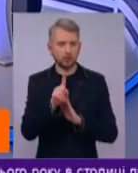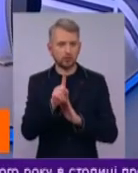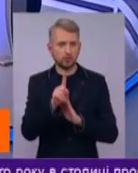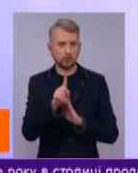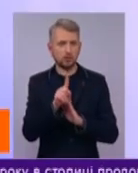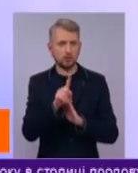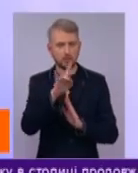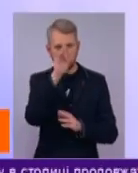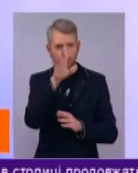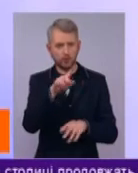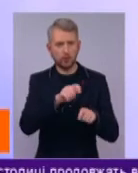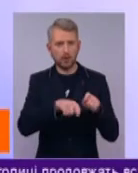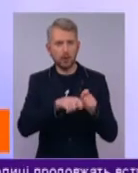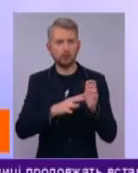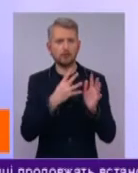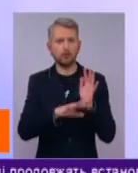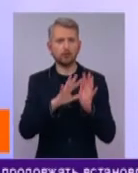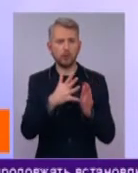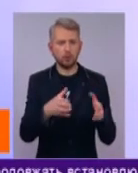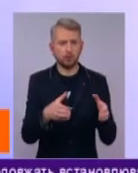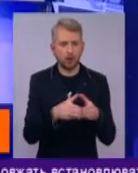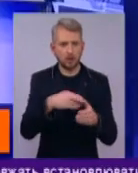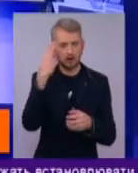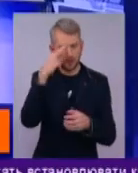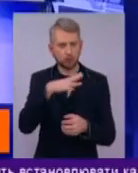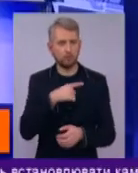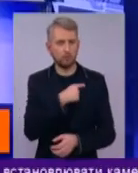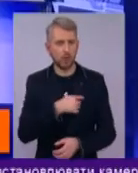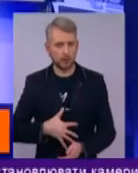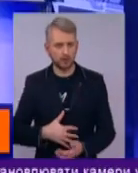рейду 95-ї бригади. Дядько був поранений,